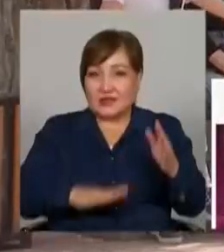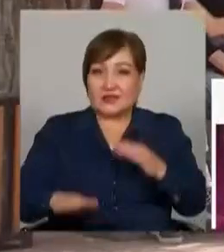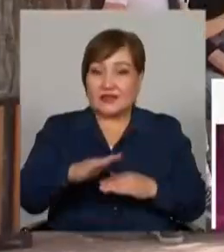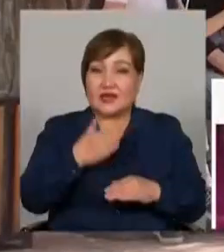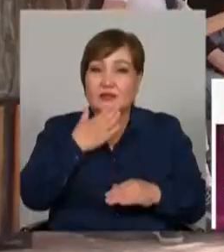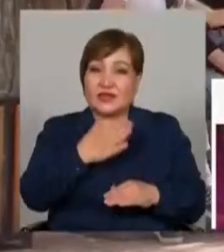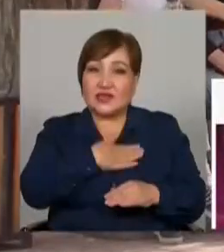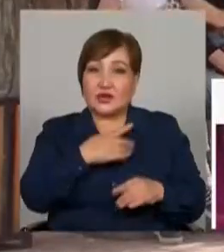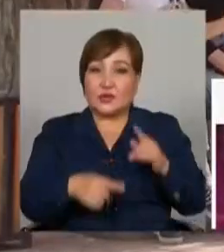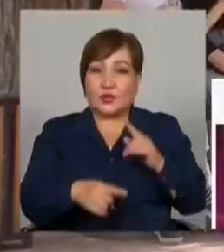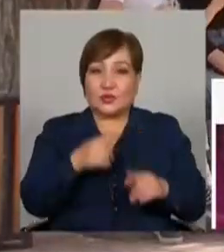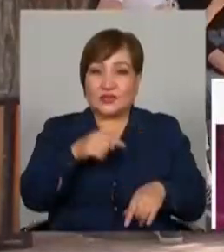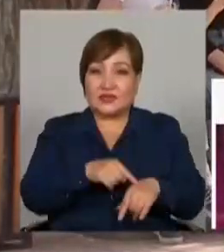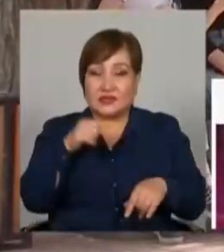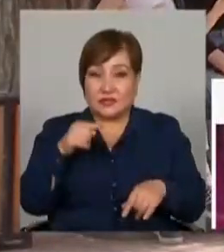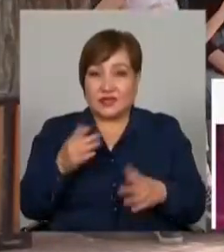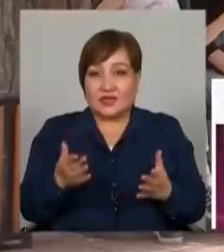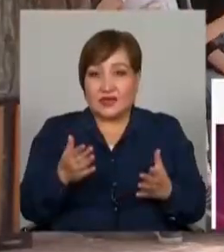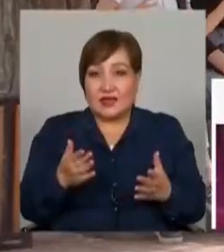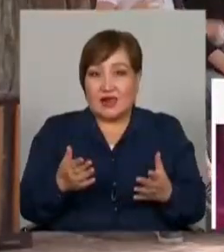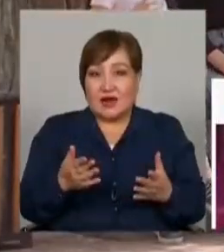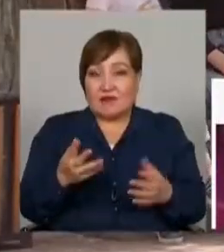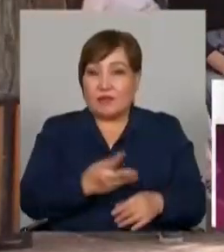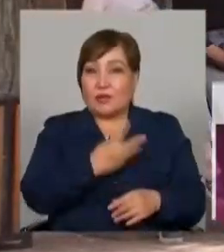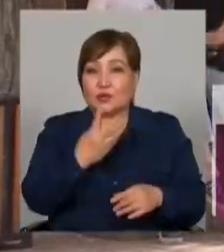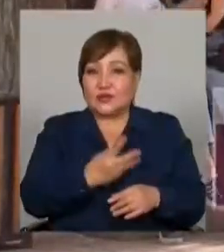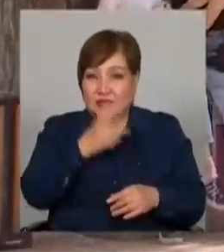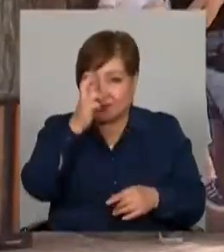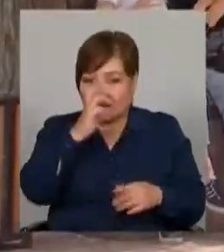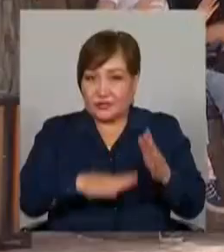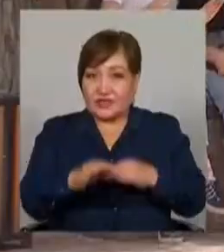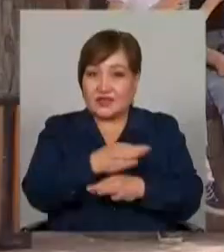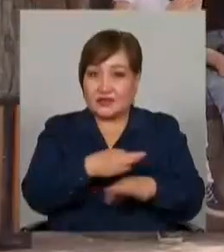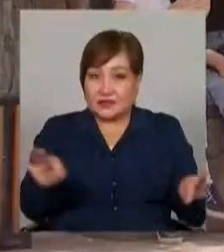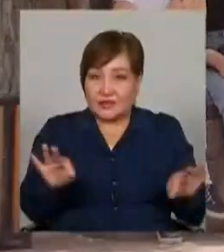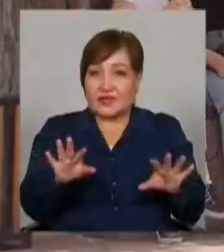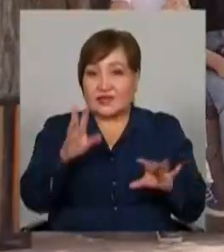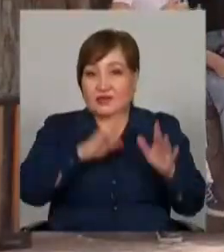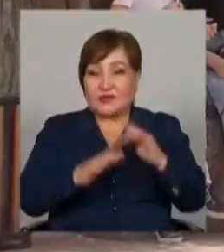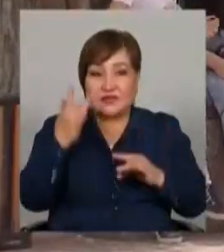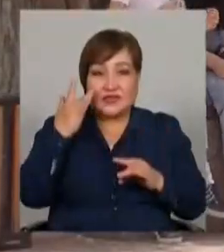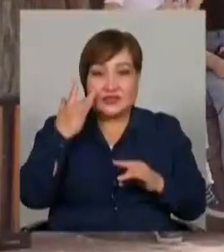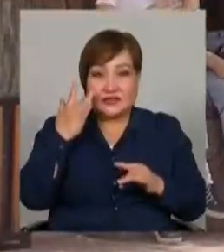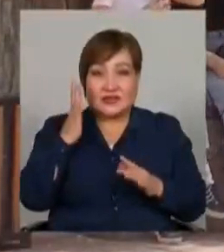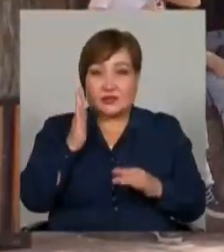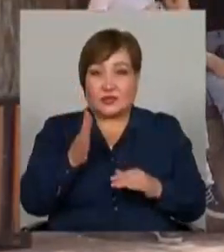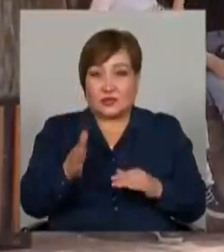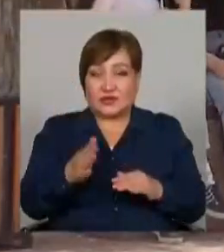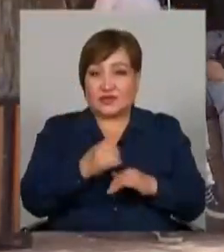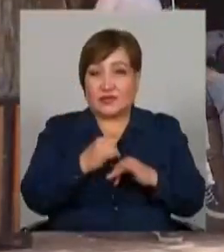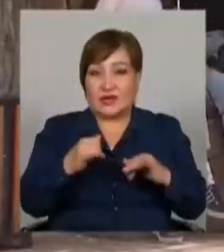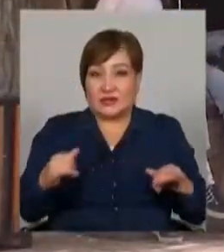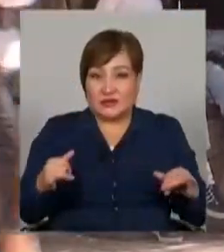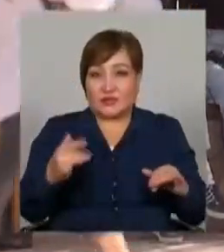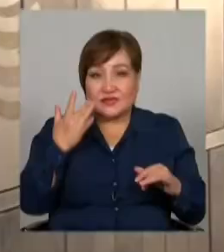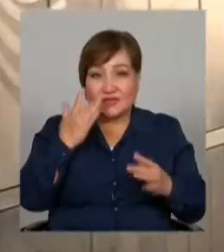сезімін оятады. Егемендік еліміз мәңгі болсын, баянды болсын, тек қана аманшылықта, ынтымақ,